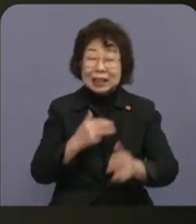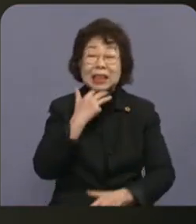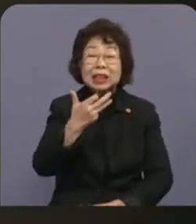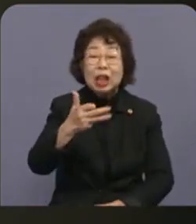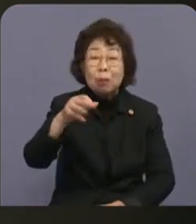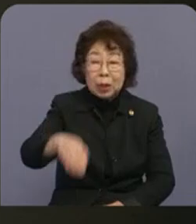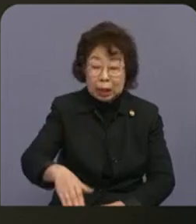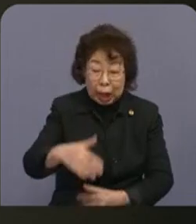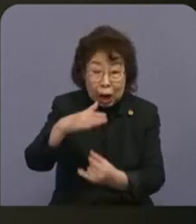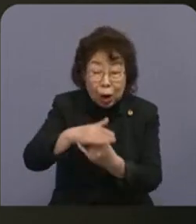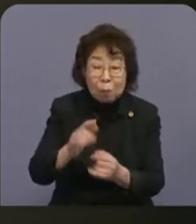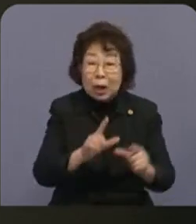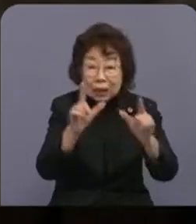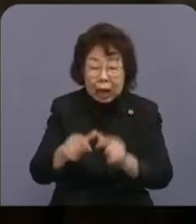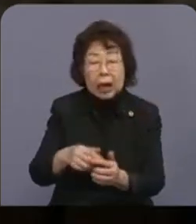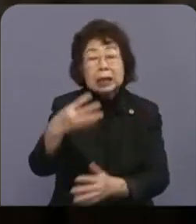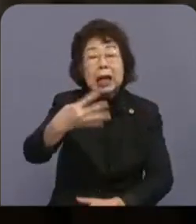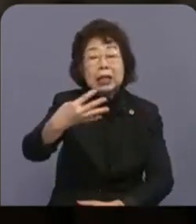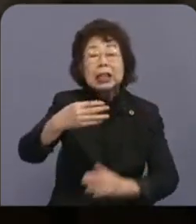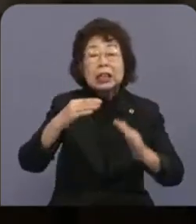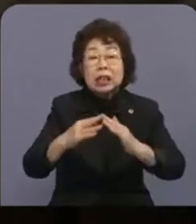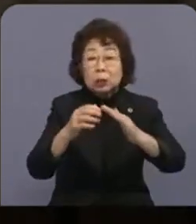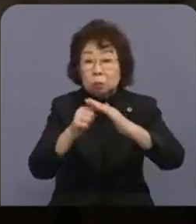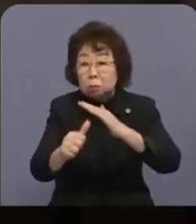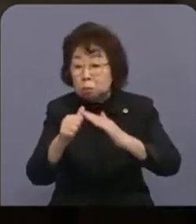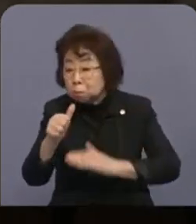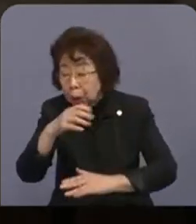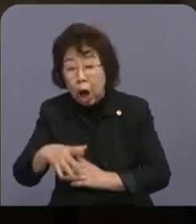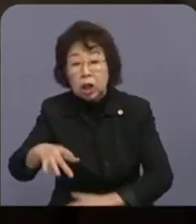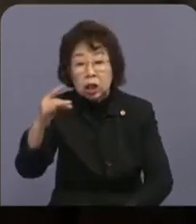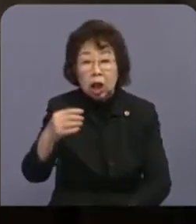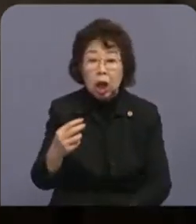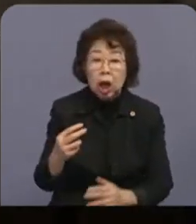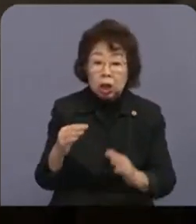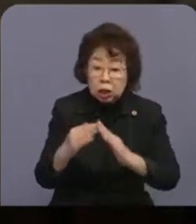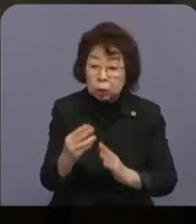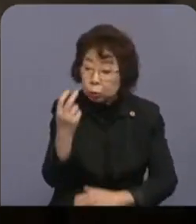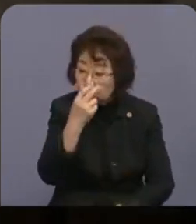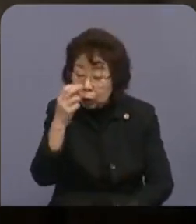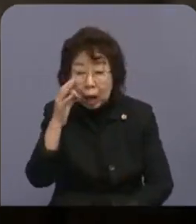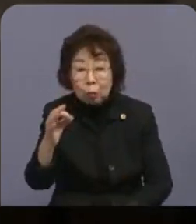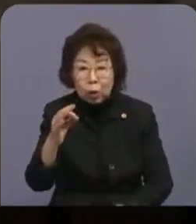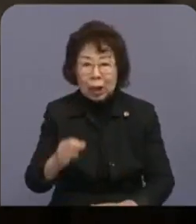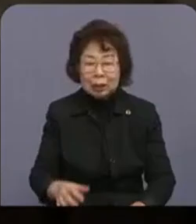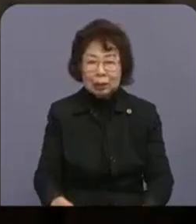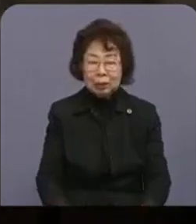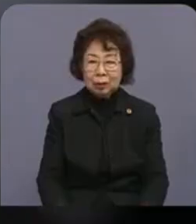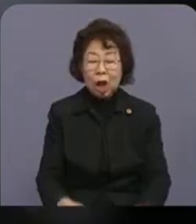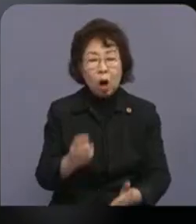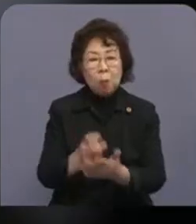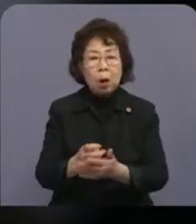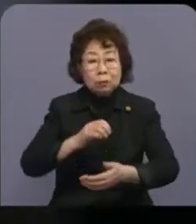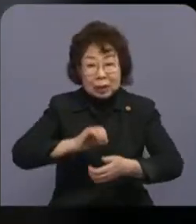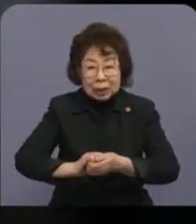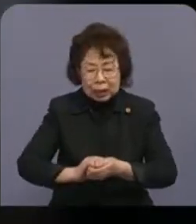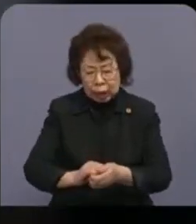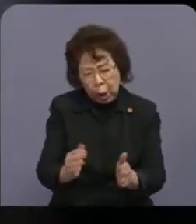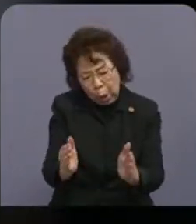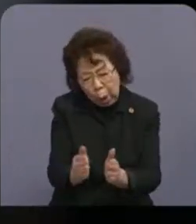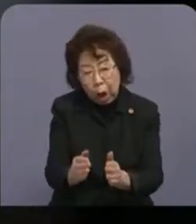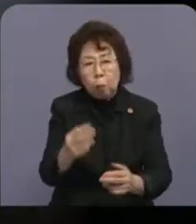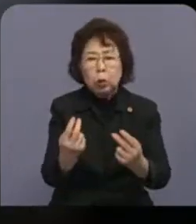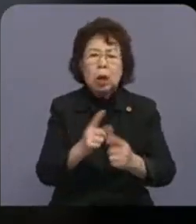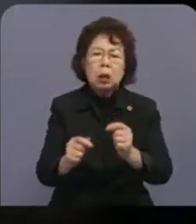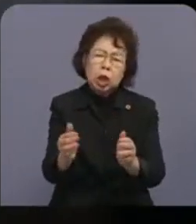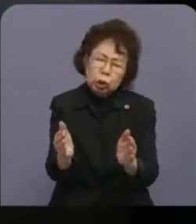미만 아동이 사는 4천 가구를 대상으로 첫 주거 실태 조사를 벌였습니다. 법으로 정한 최저 기준에 못